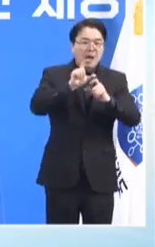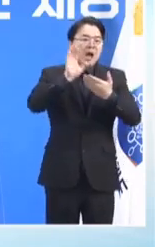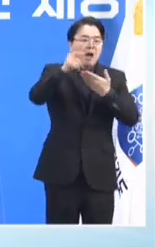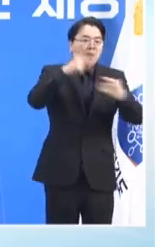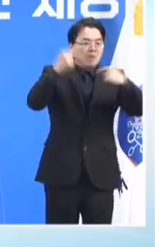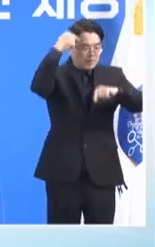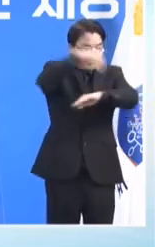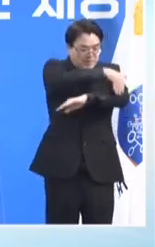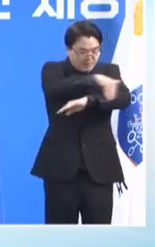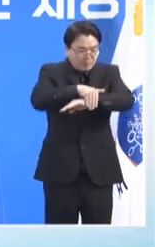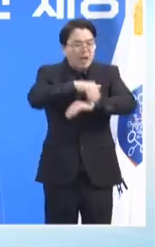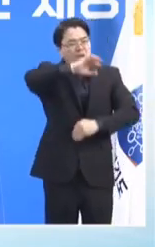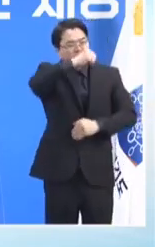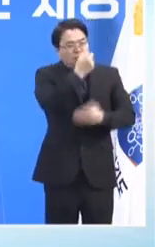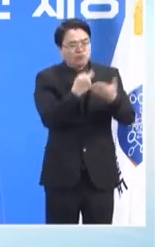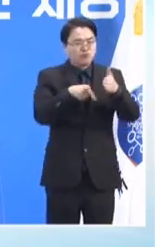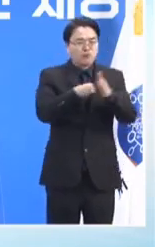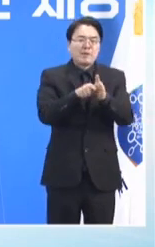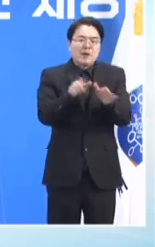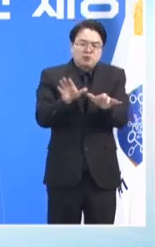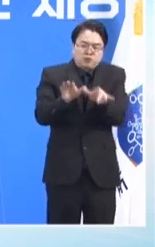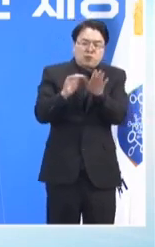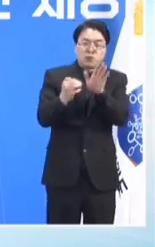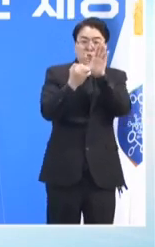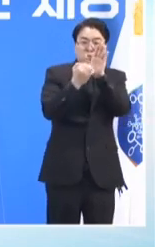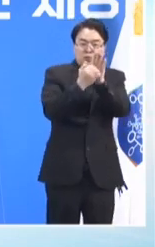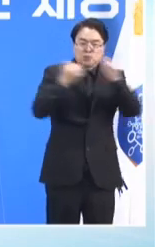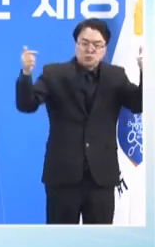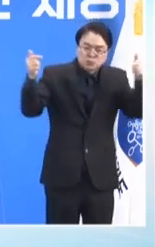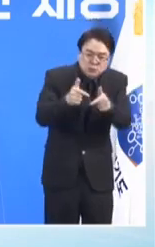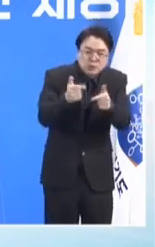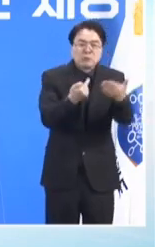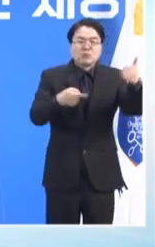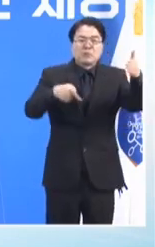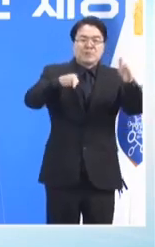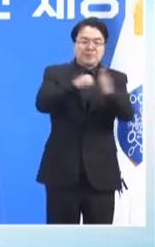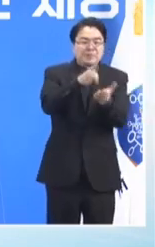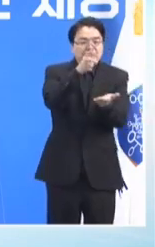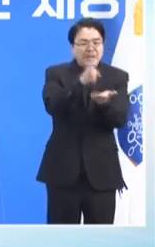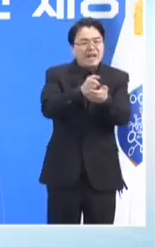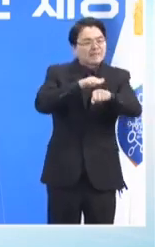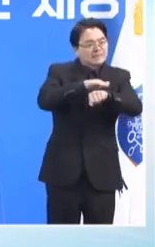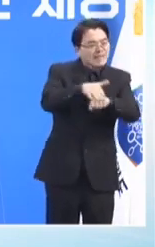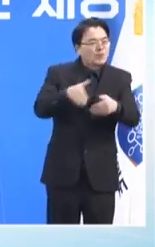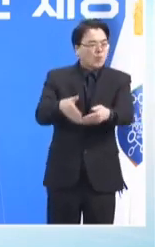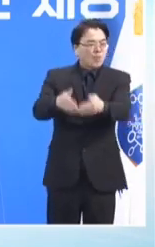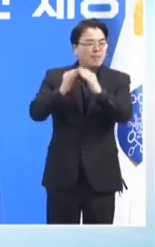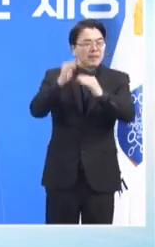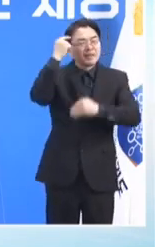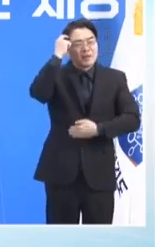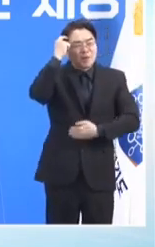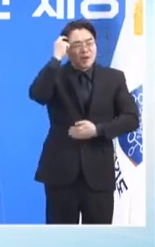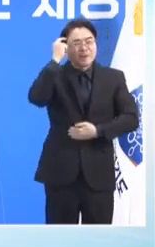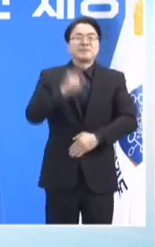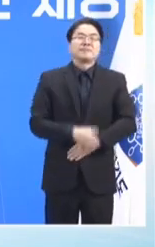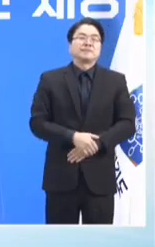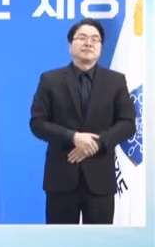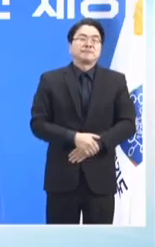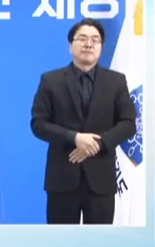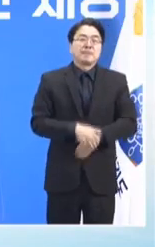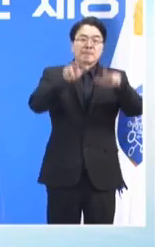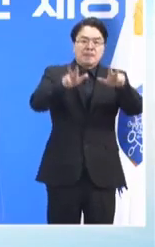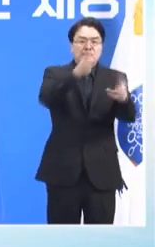및 예산을 위해 조류 충돌 저감 조치에 대한 제도화를 추진하겠습니다. 우선